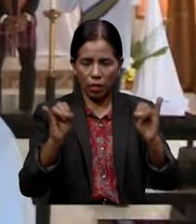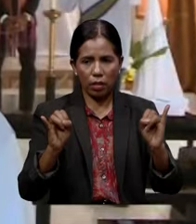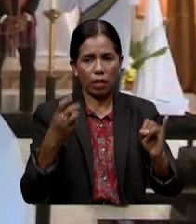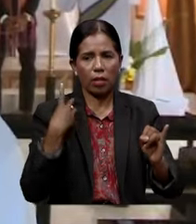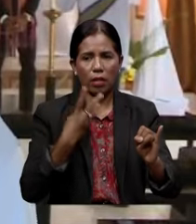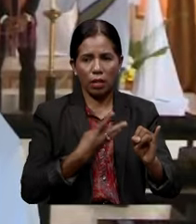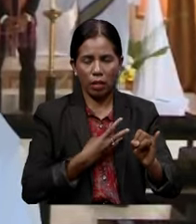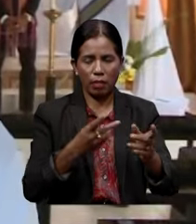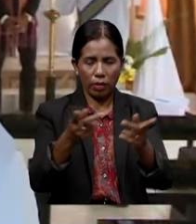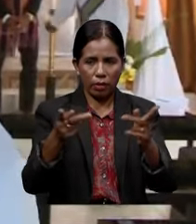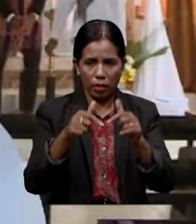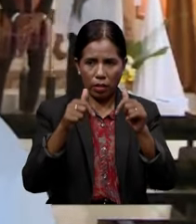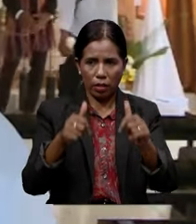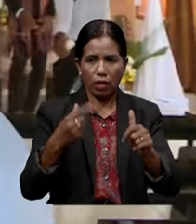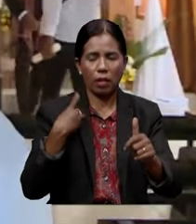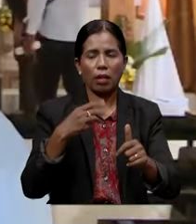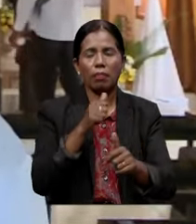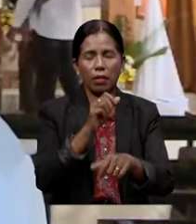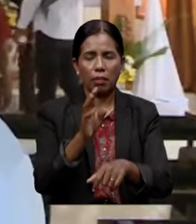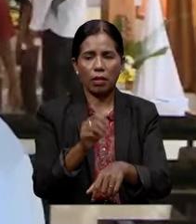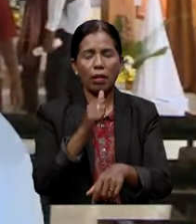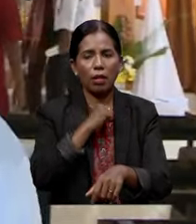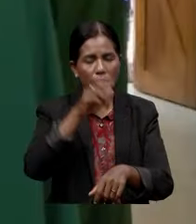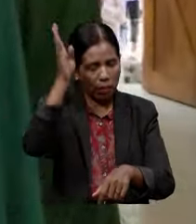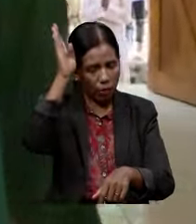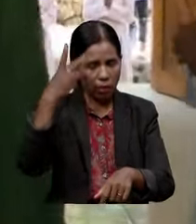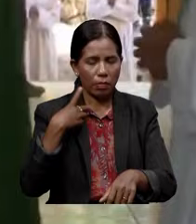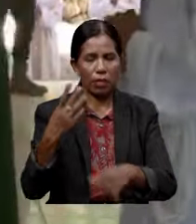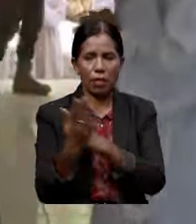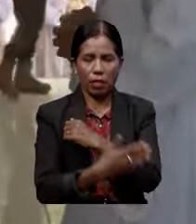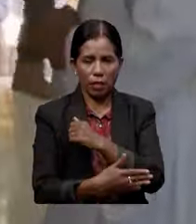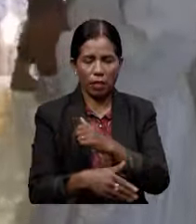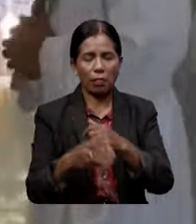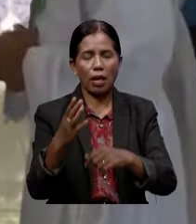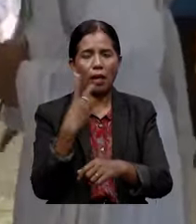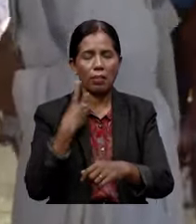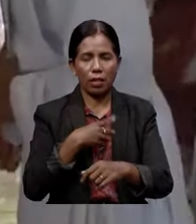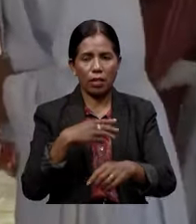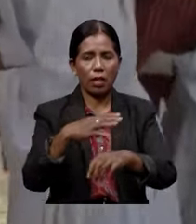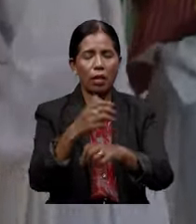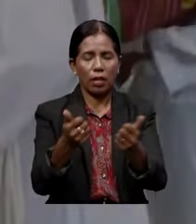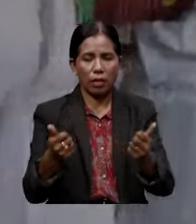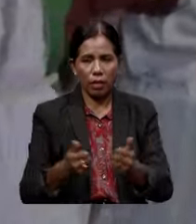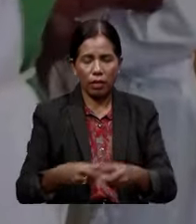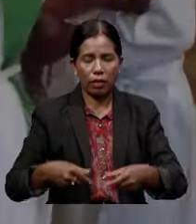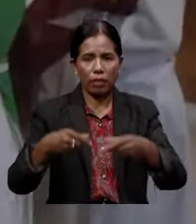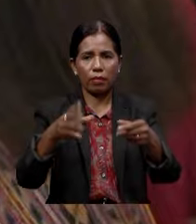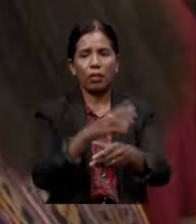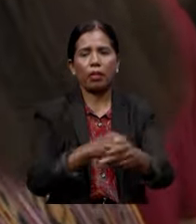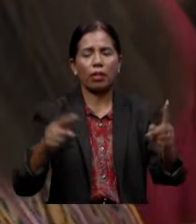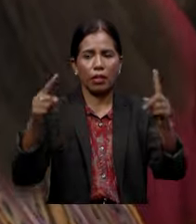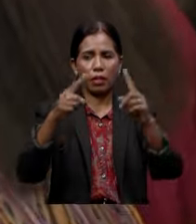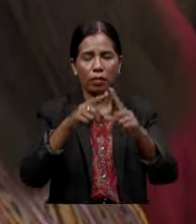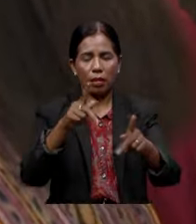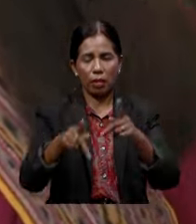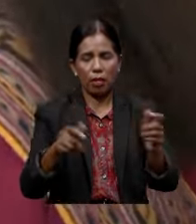antam ibadema kunya am bispo mai dalai da amini arai. Ia inaugurasau ne bispo de Sese Baukau fo sacramento minasarani ba